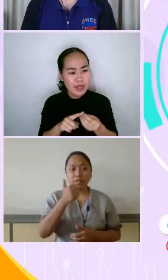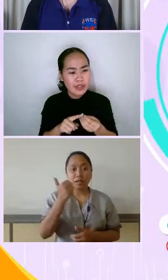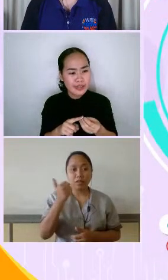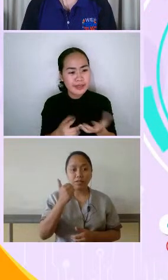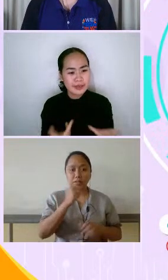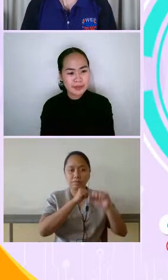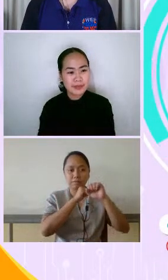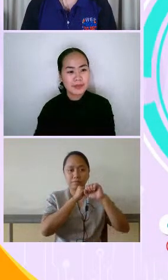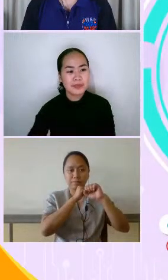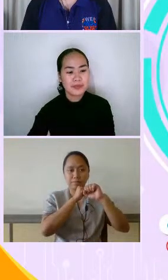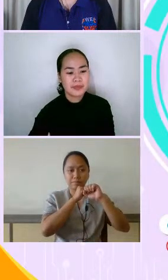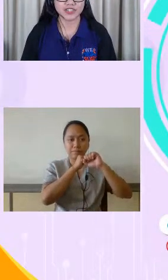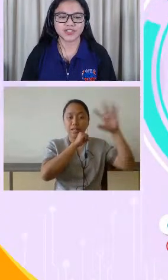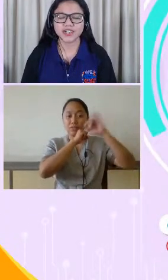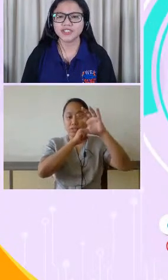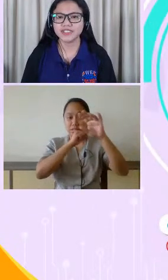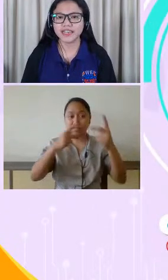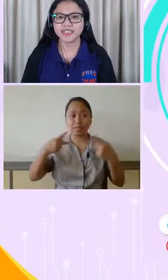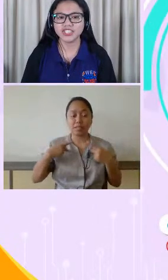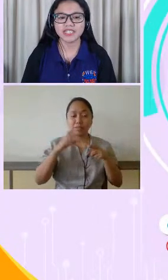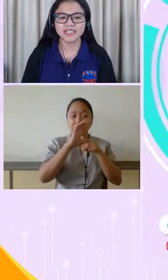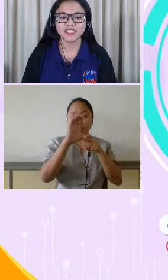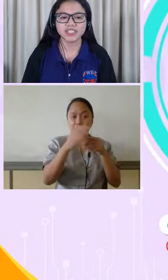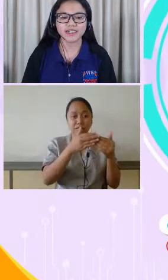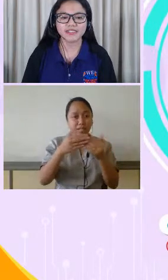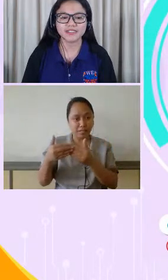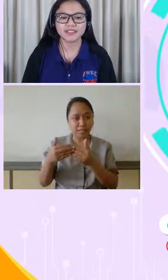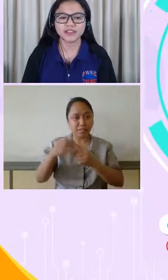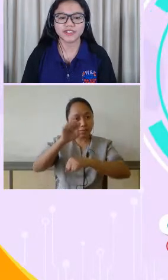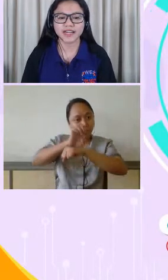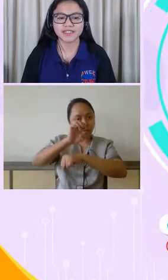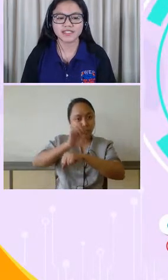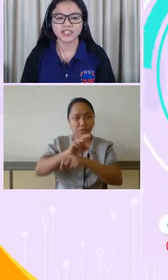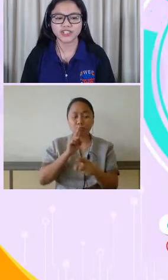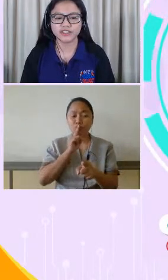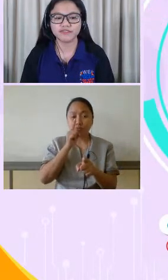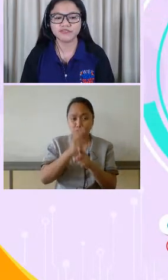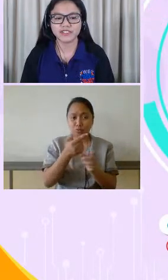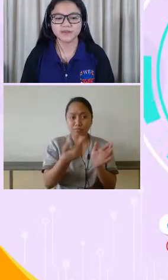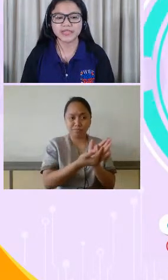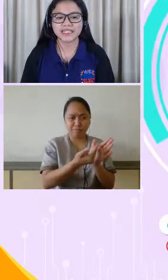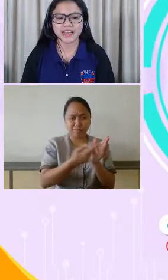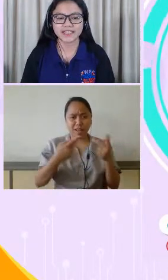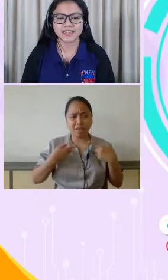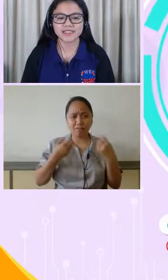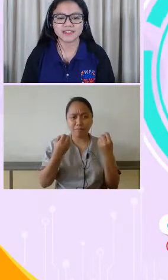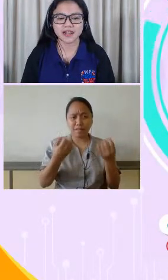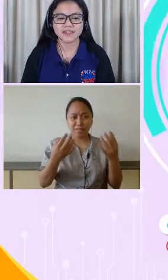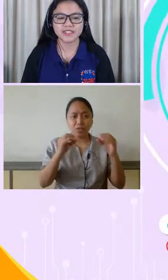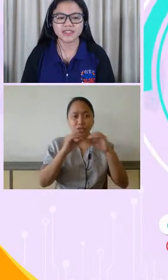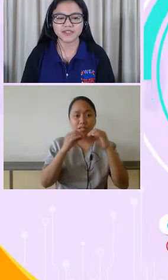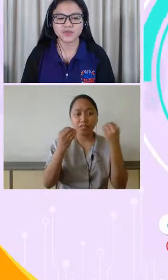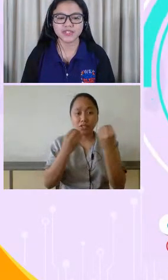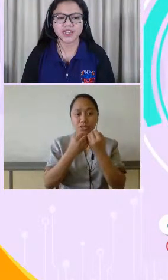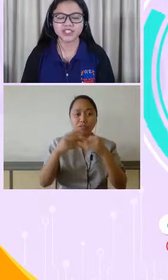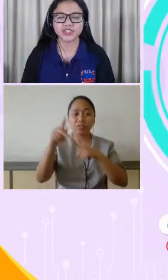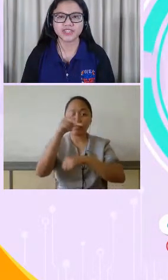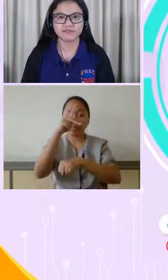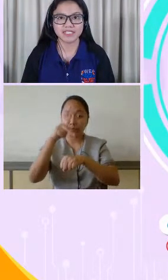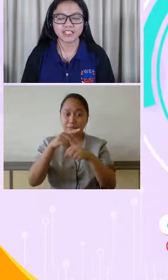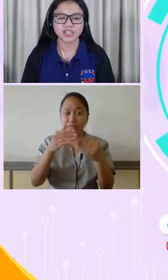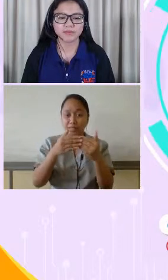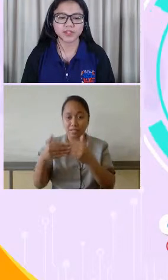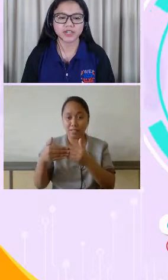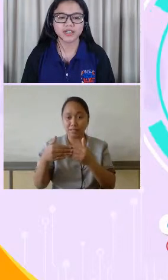guidance at employment facilitation. Sa katunayan, she initiated the reorganization of the Philippine Guidance and Counseling